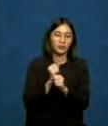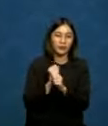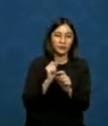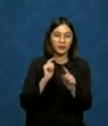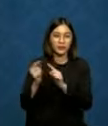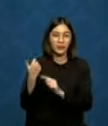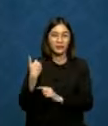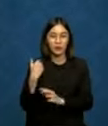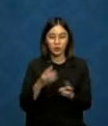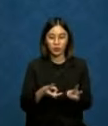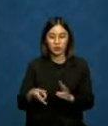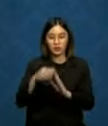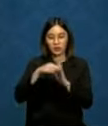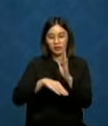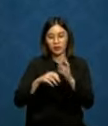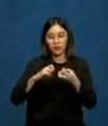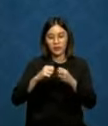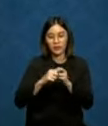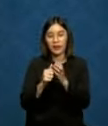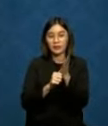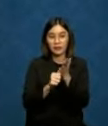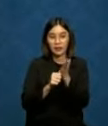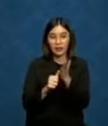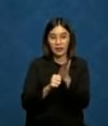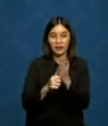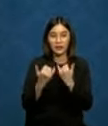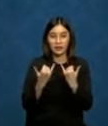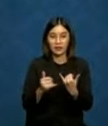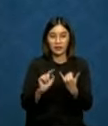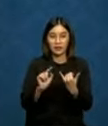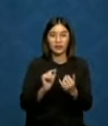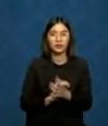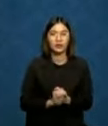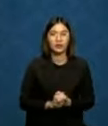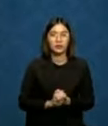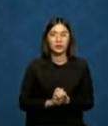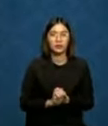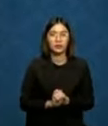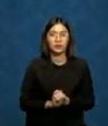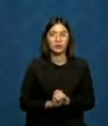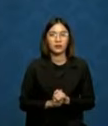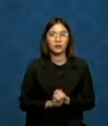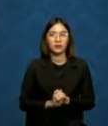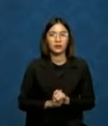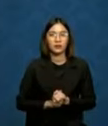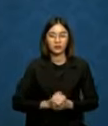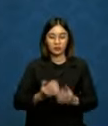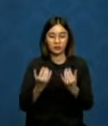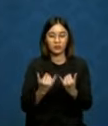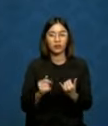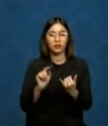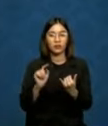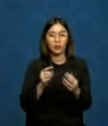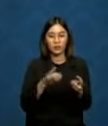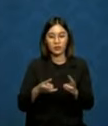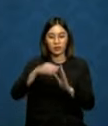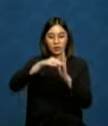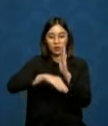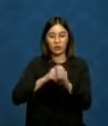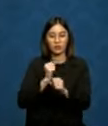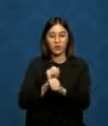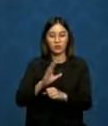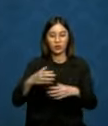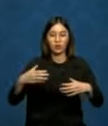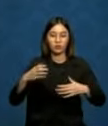สำหรับแนวทางในการแก้ไขปัญหาเช่นนั้นเราก็ได้มีการเ่อในปัจจุบันการดำเนินงานของ